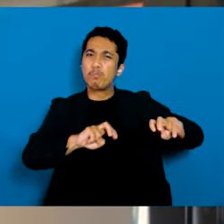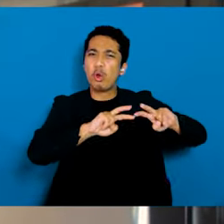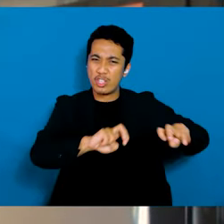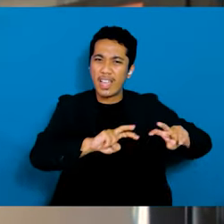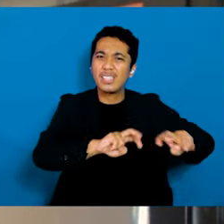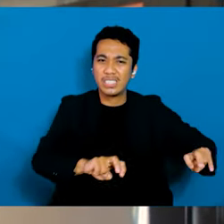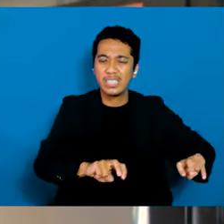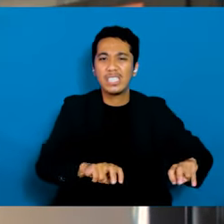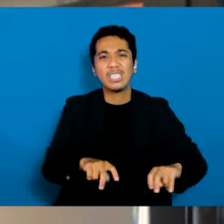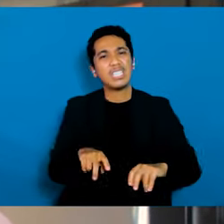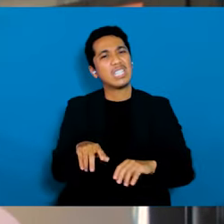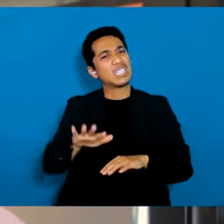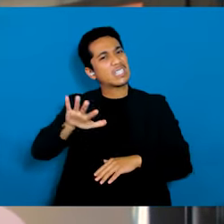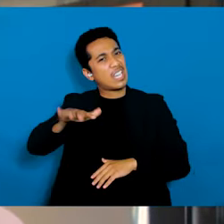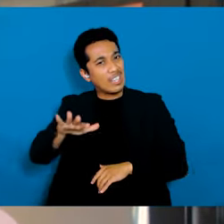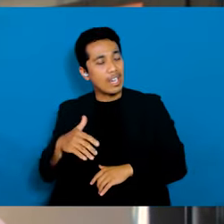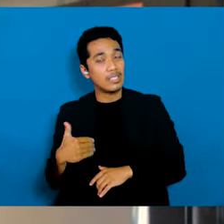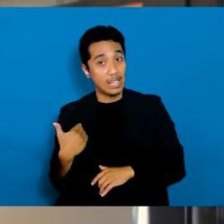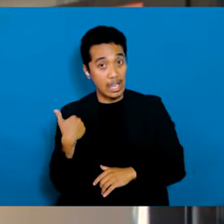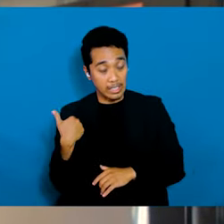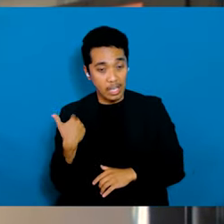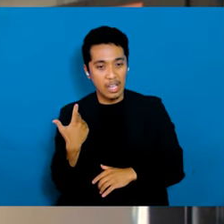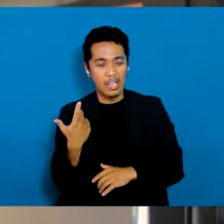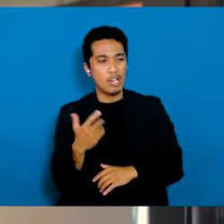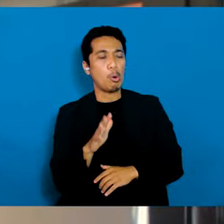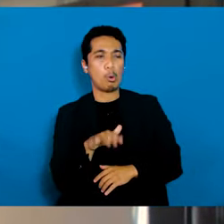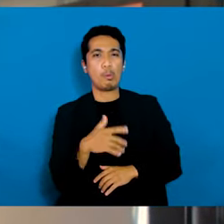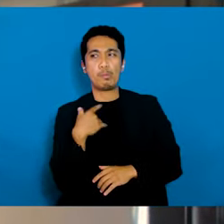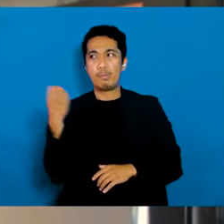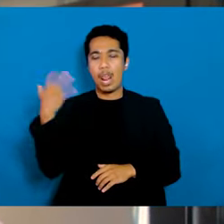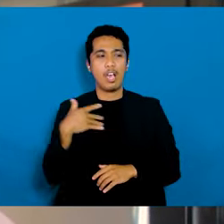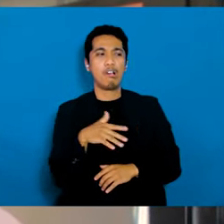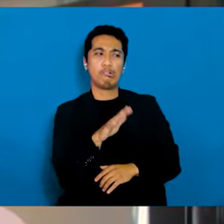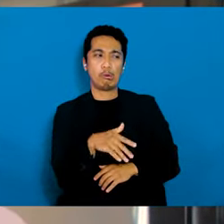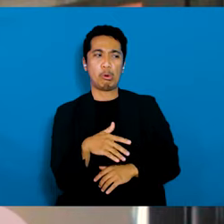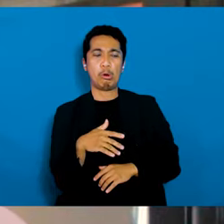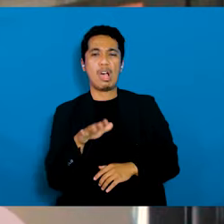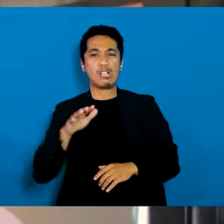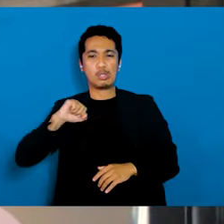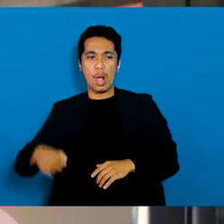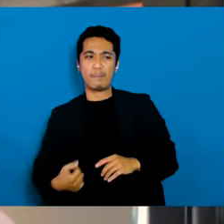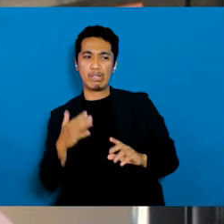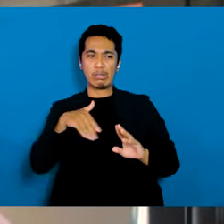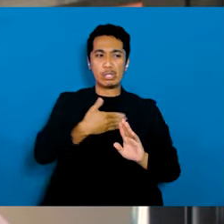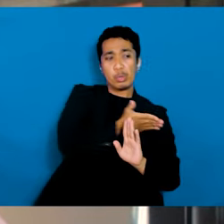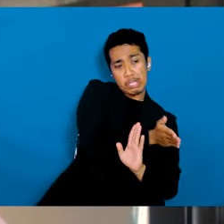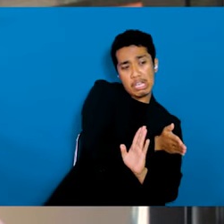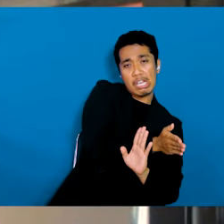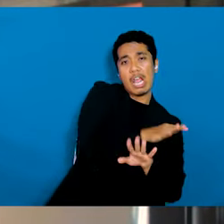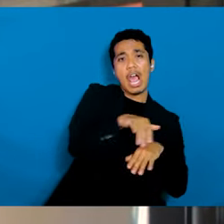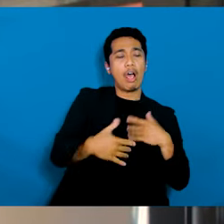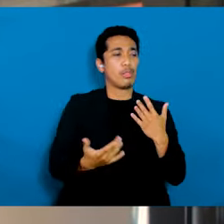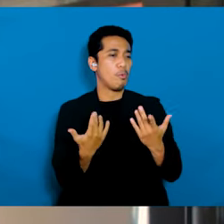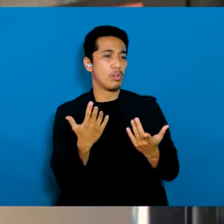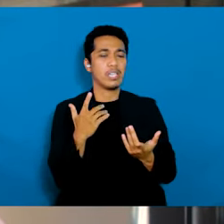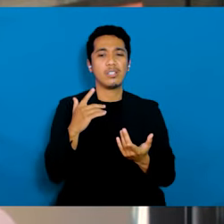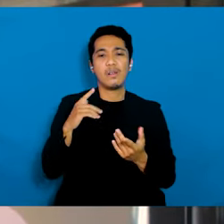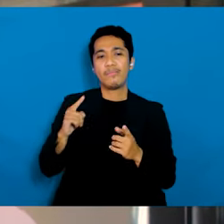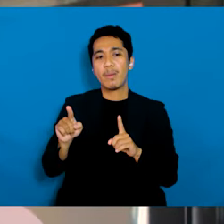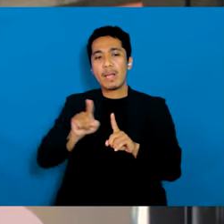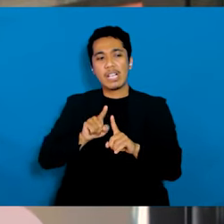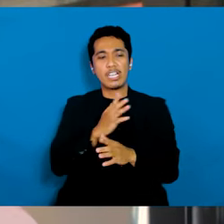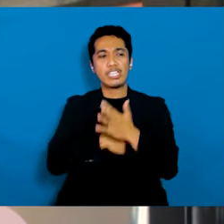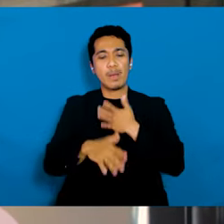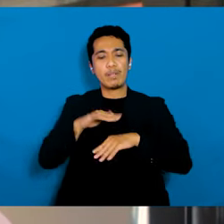eksploitasi. Terjadi eksploitasi. Bahkan kadang-kadang ada juga yang daripada nanti suamiku selingkuh di luar atau